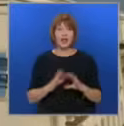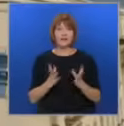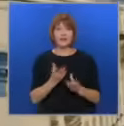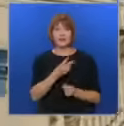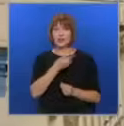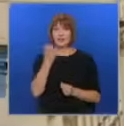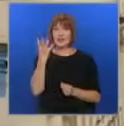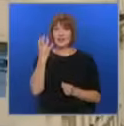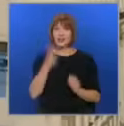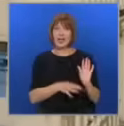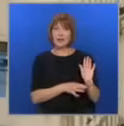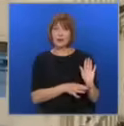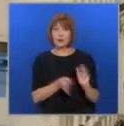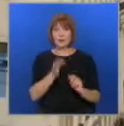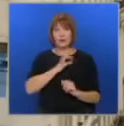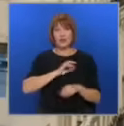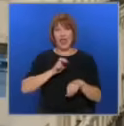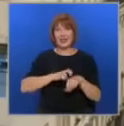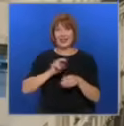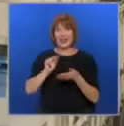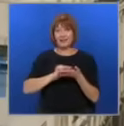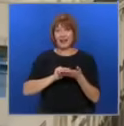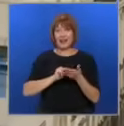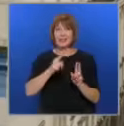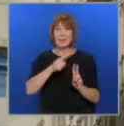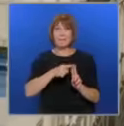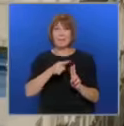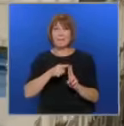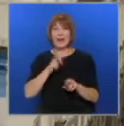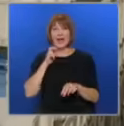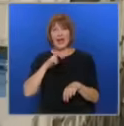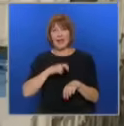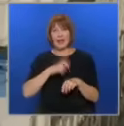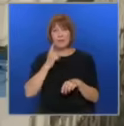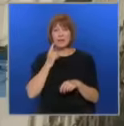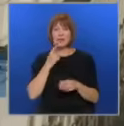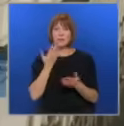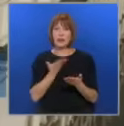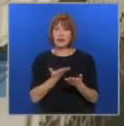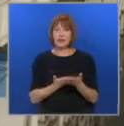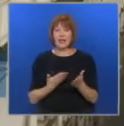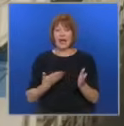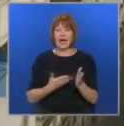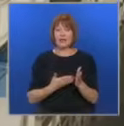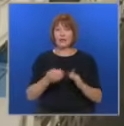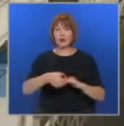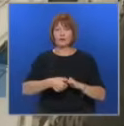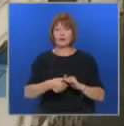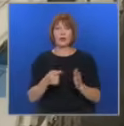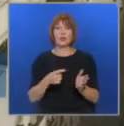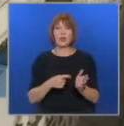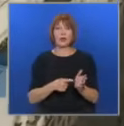Всички 240 депутати са получили декларацията на ППДБ с предложенията за антикорупционно законодателство.